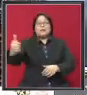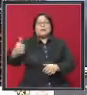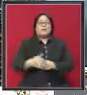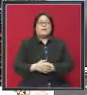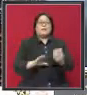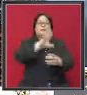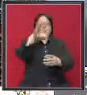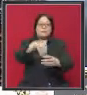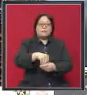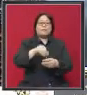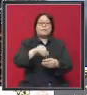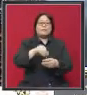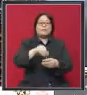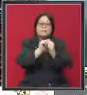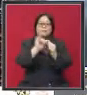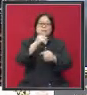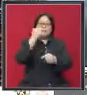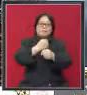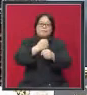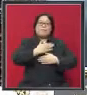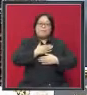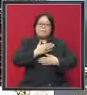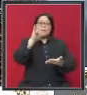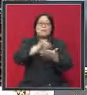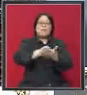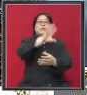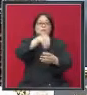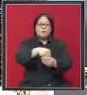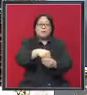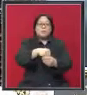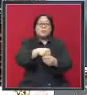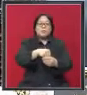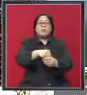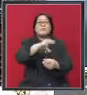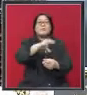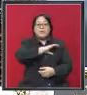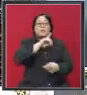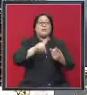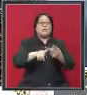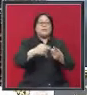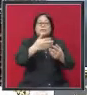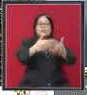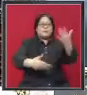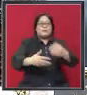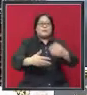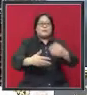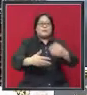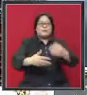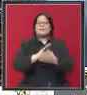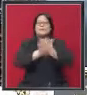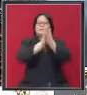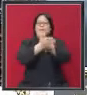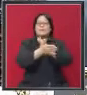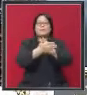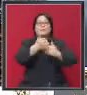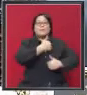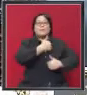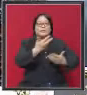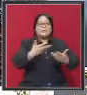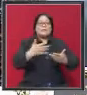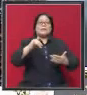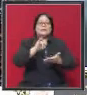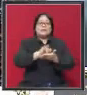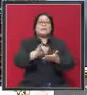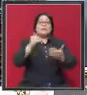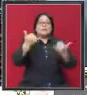lain yang turut bertugas dengan penuh dedikasi dan komitmen. Ini termasuk pegawai polis dan sebagainya. Jadi tentera, jadi